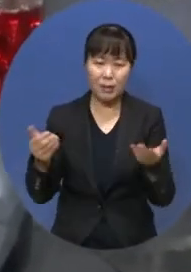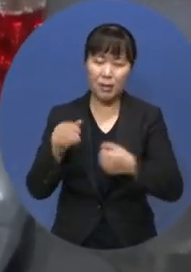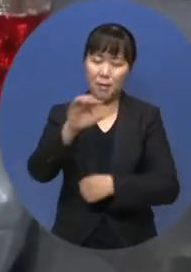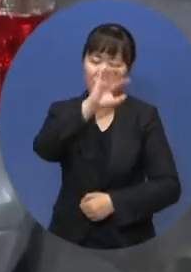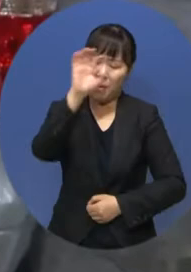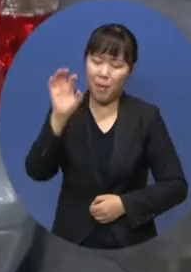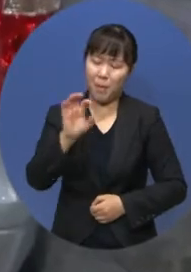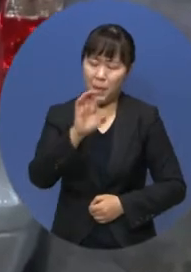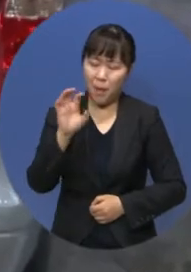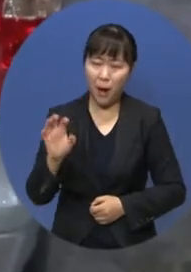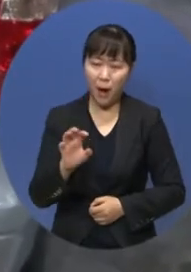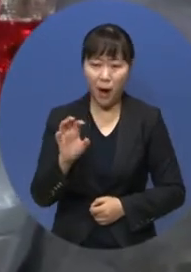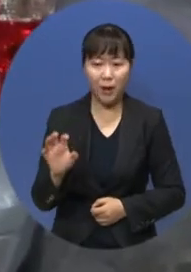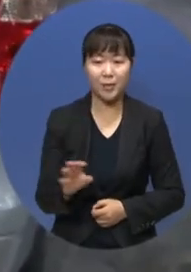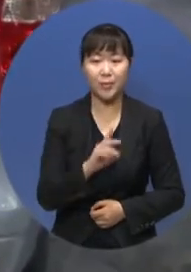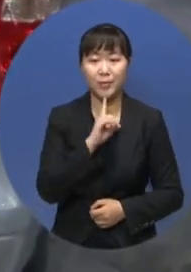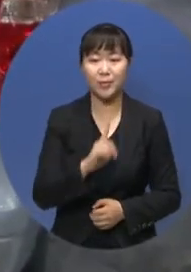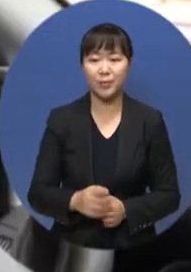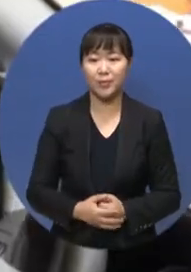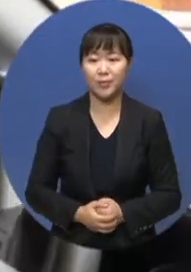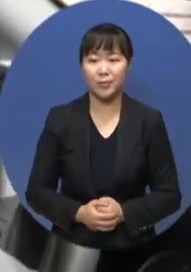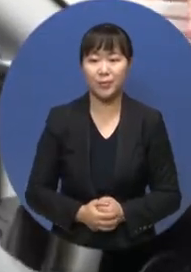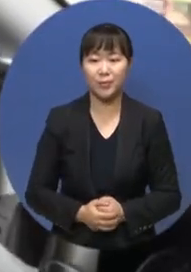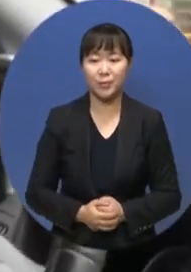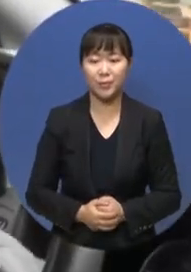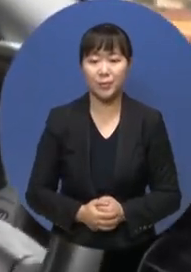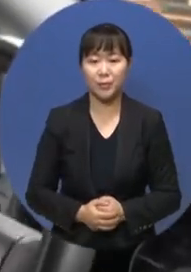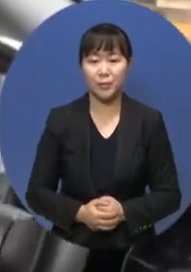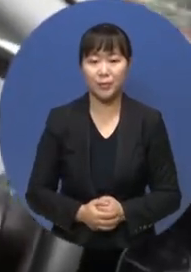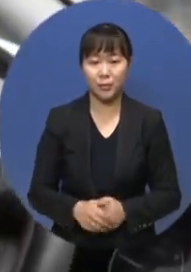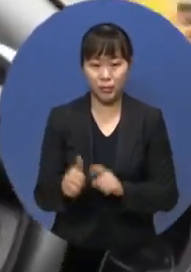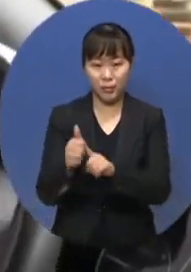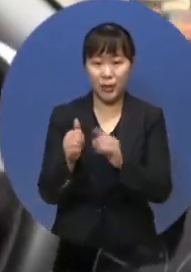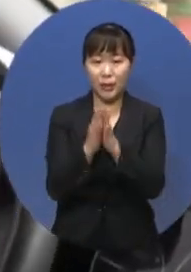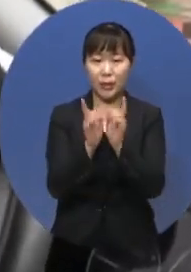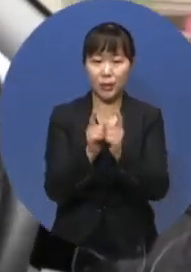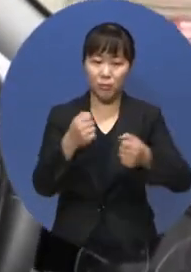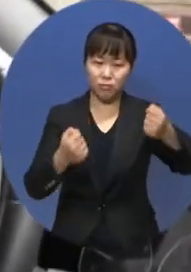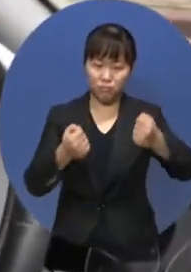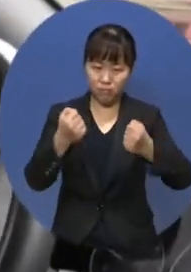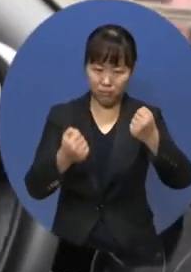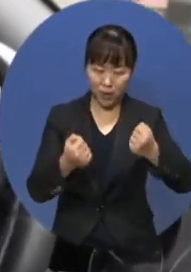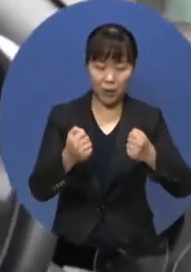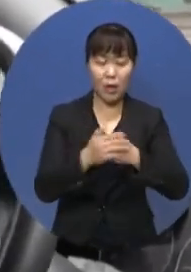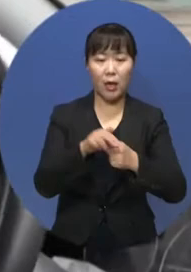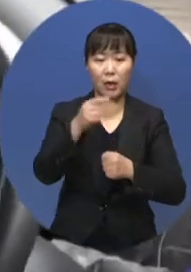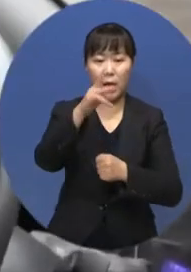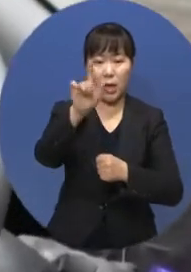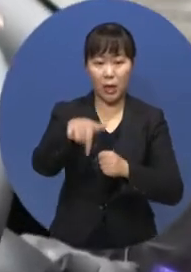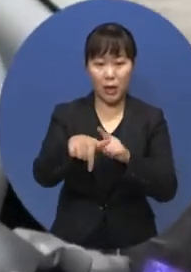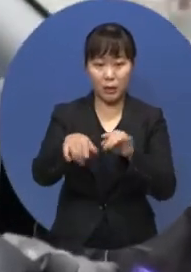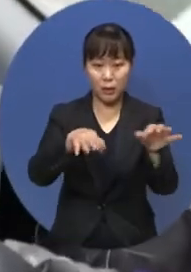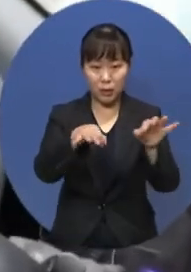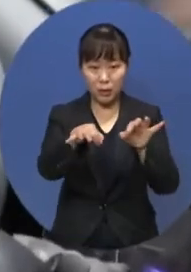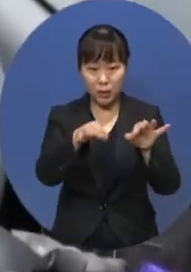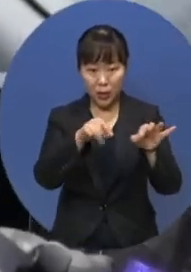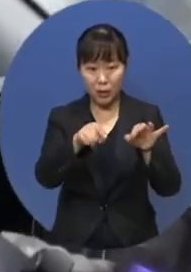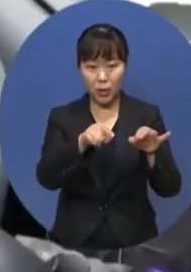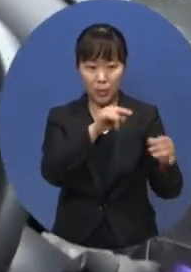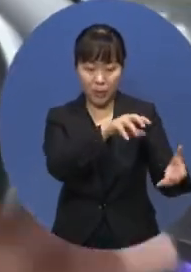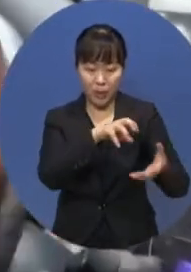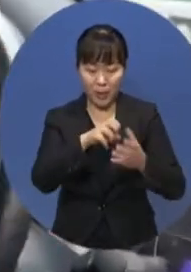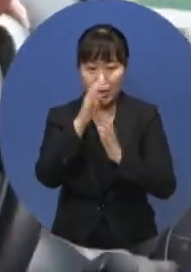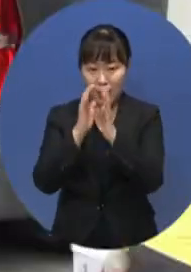반복하는 일상이라고 말했습니다. 임 회장은 직접 자동차를 몰아 가락 농수산시장에서